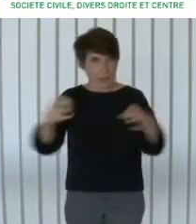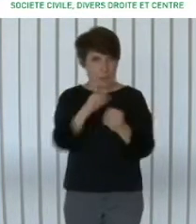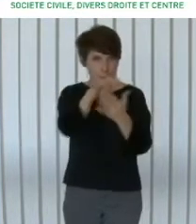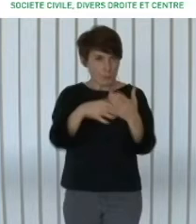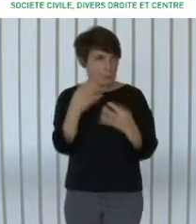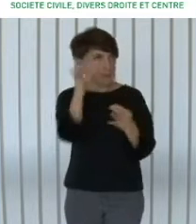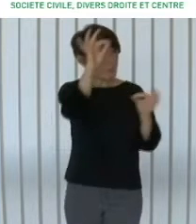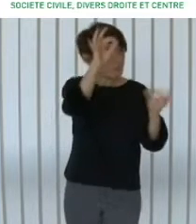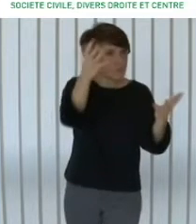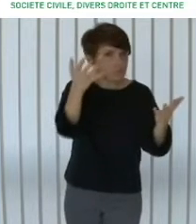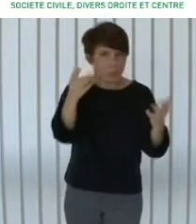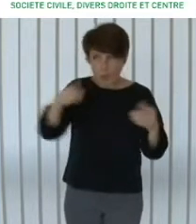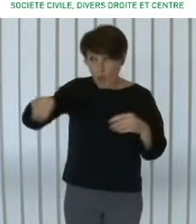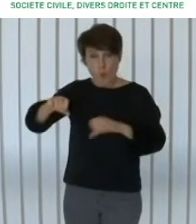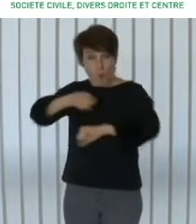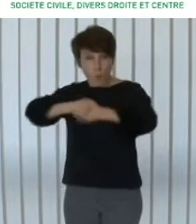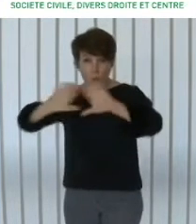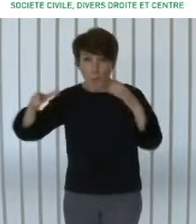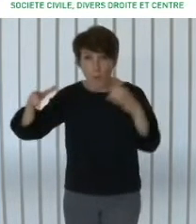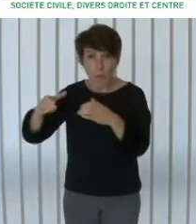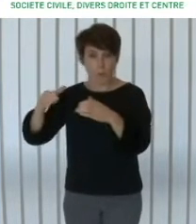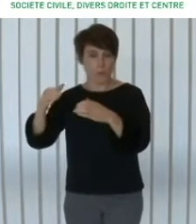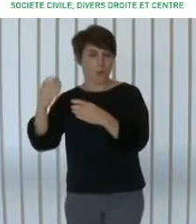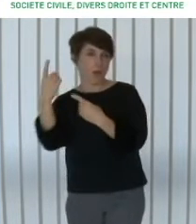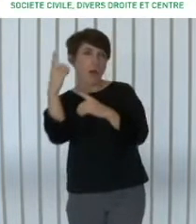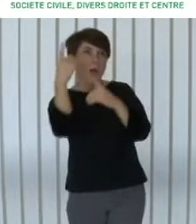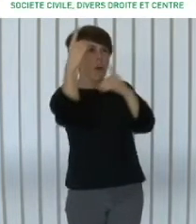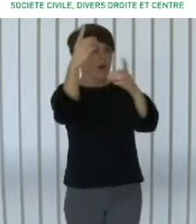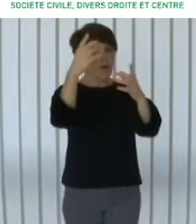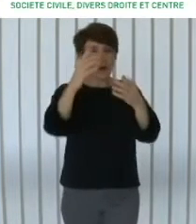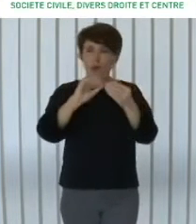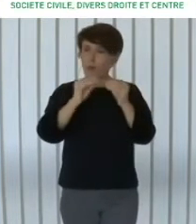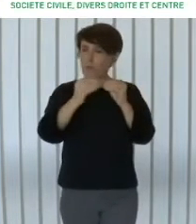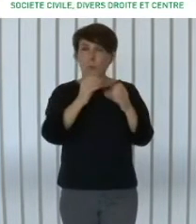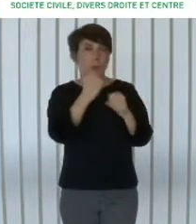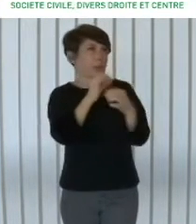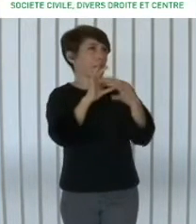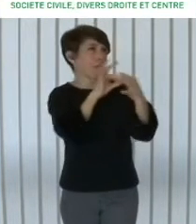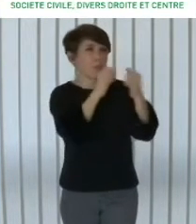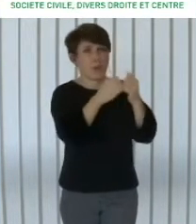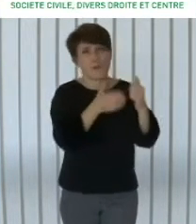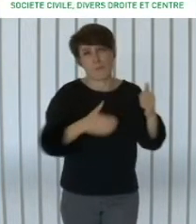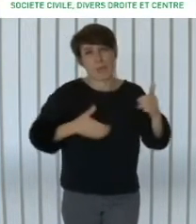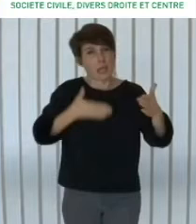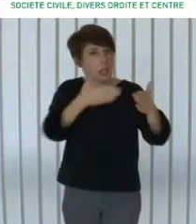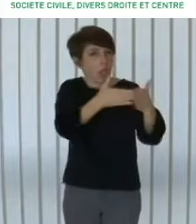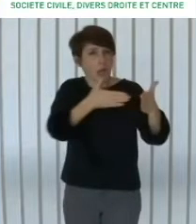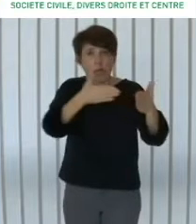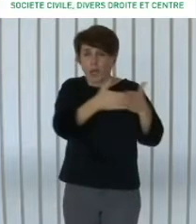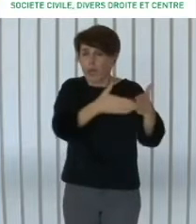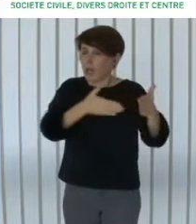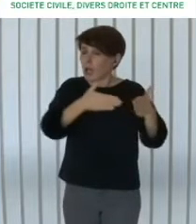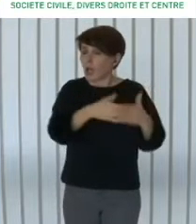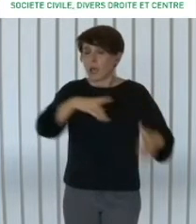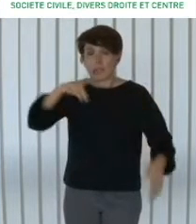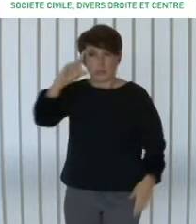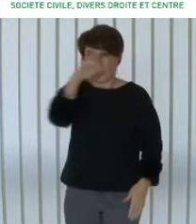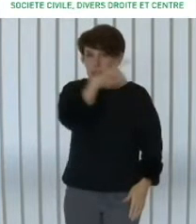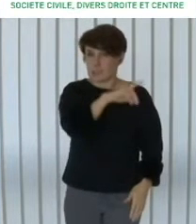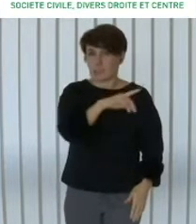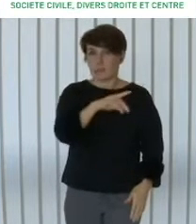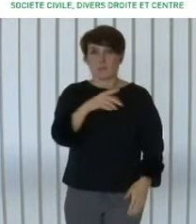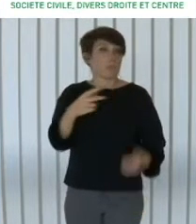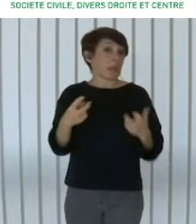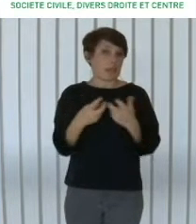collectif, ils expliquent tout le malheur qu'ils ont à travailler avec vous et vos services. Ils illustrent leurs